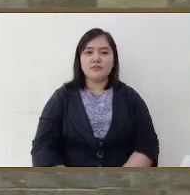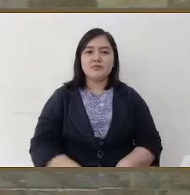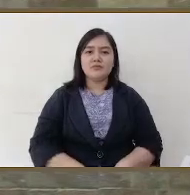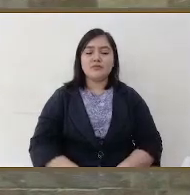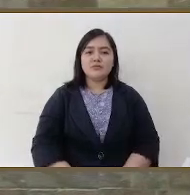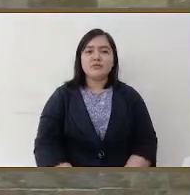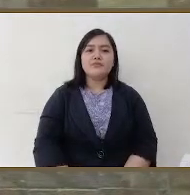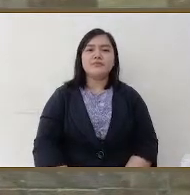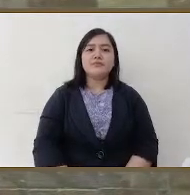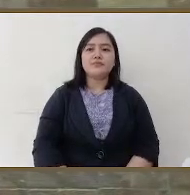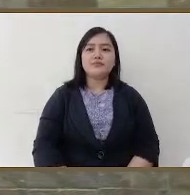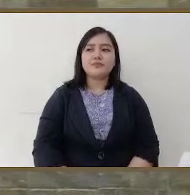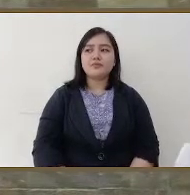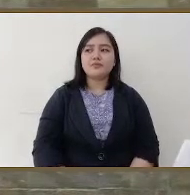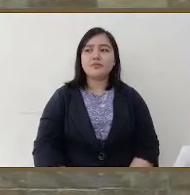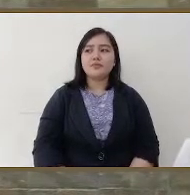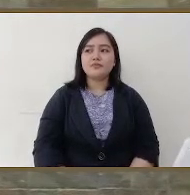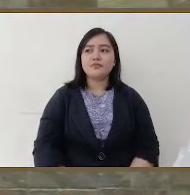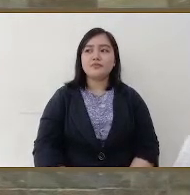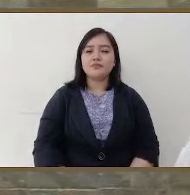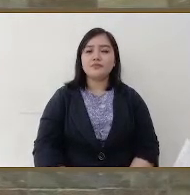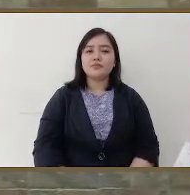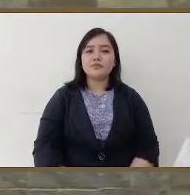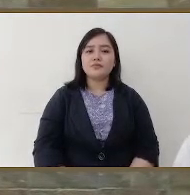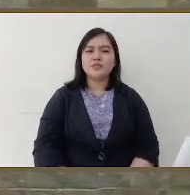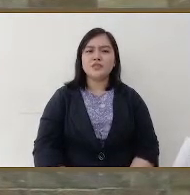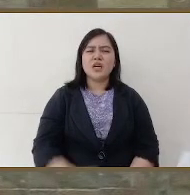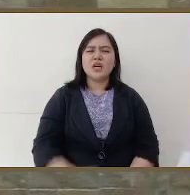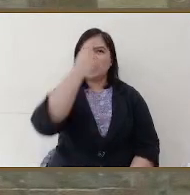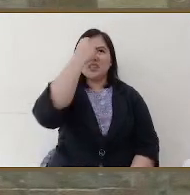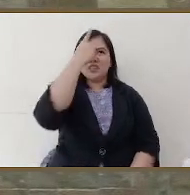Do you understand who's talking to your family?